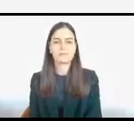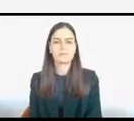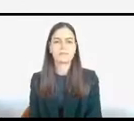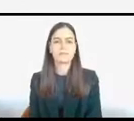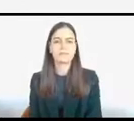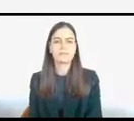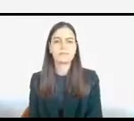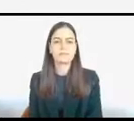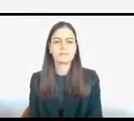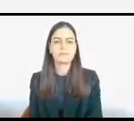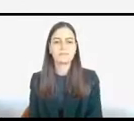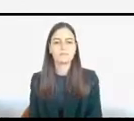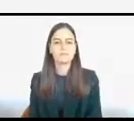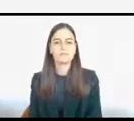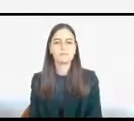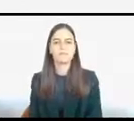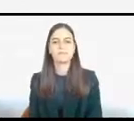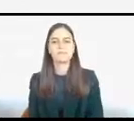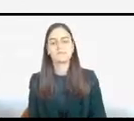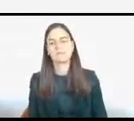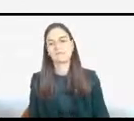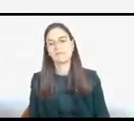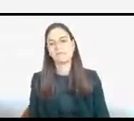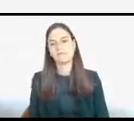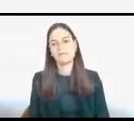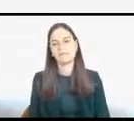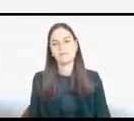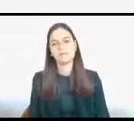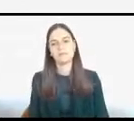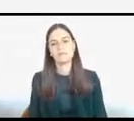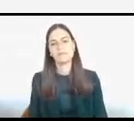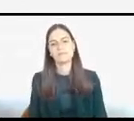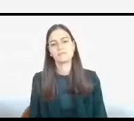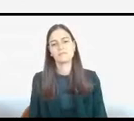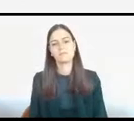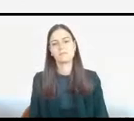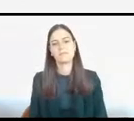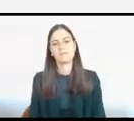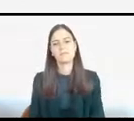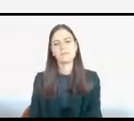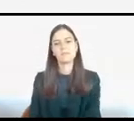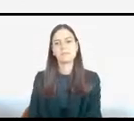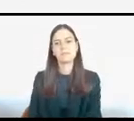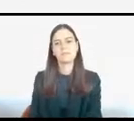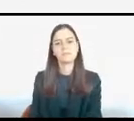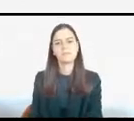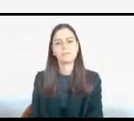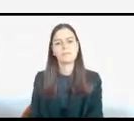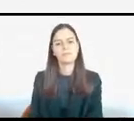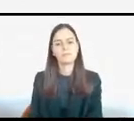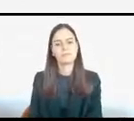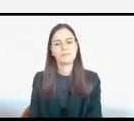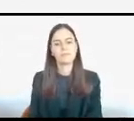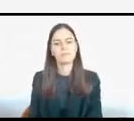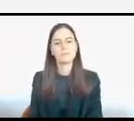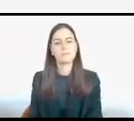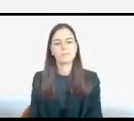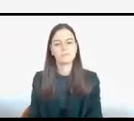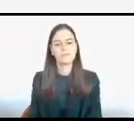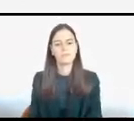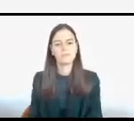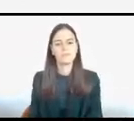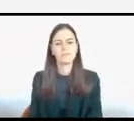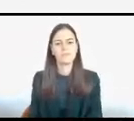à structurellement diminuer. Il nous faut donc bien distinguer l'âge légal de l'âge